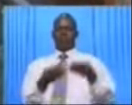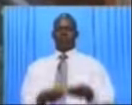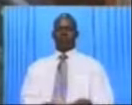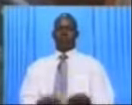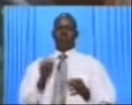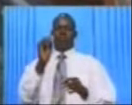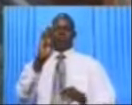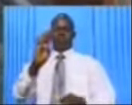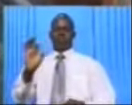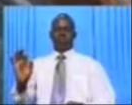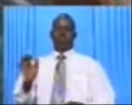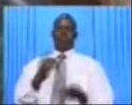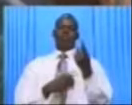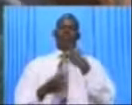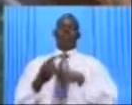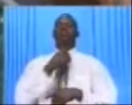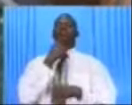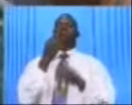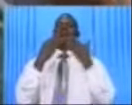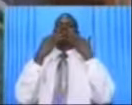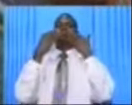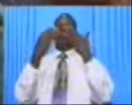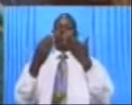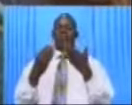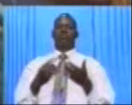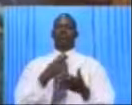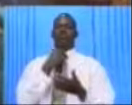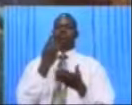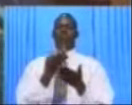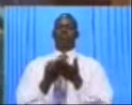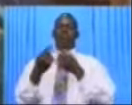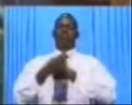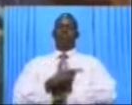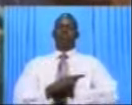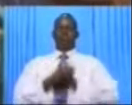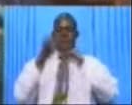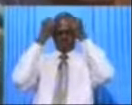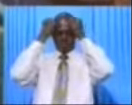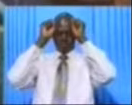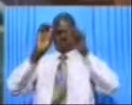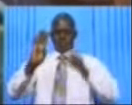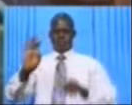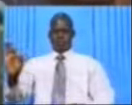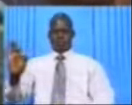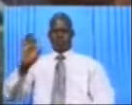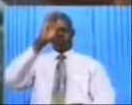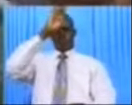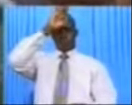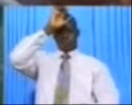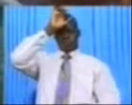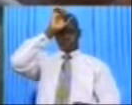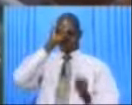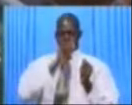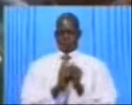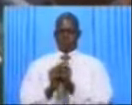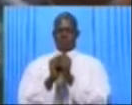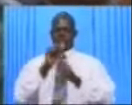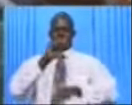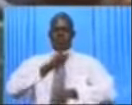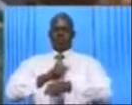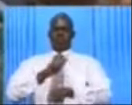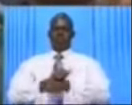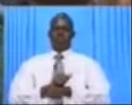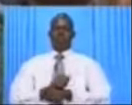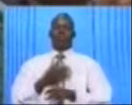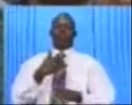venu le remercier et lui transmettre les salutations de son excellence le président du Faso, M. Blaise Compaoré, donc pour l'ensemble de ses actions. Et